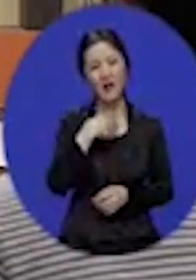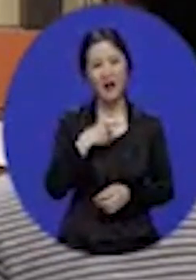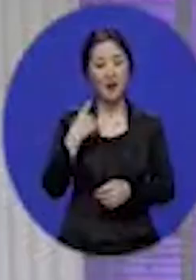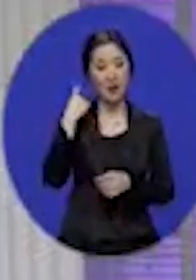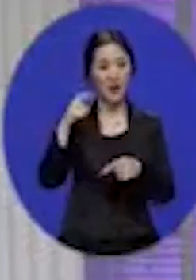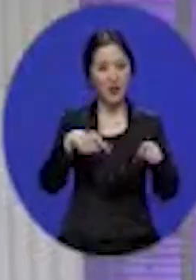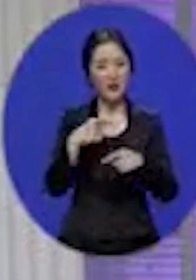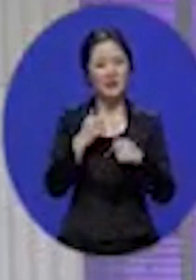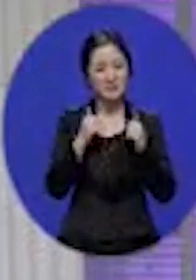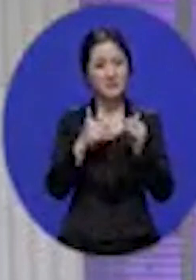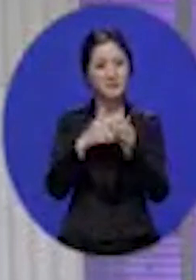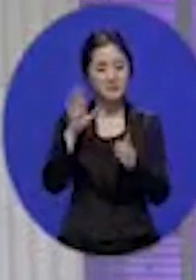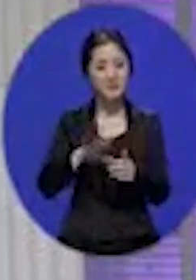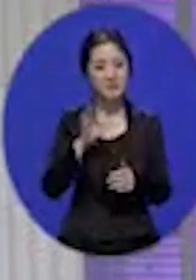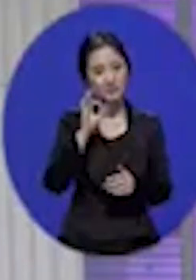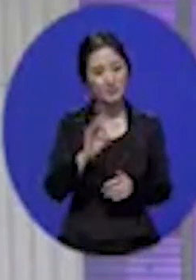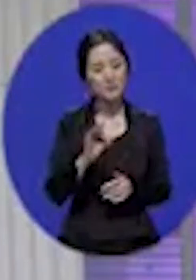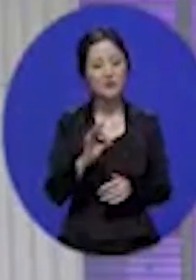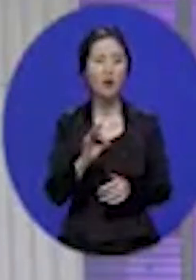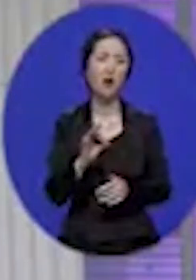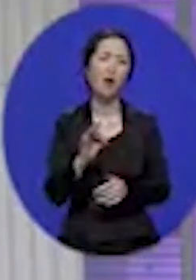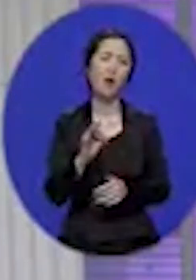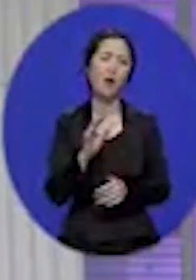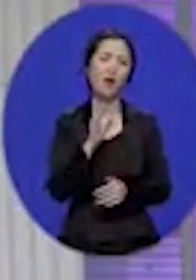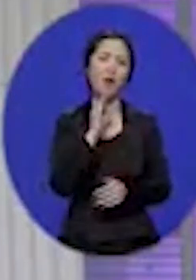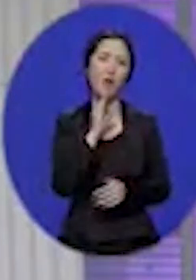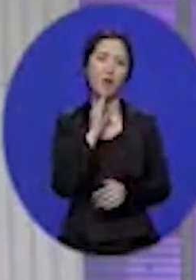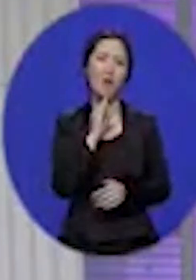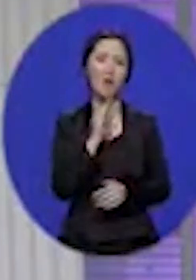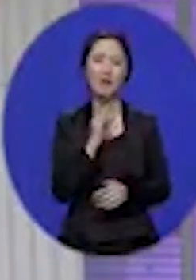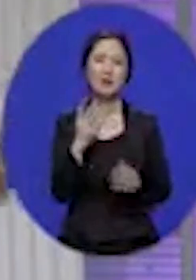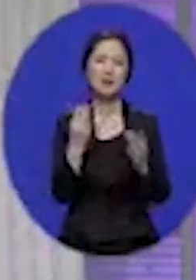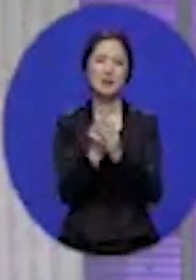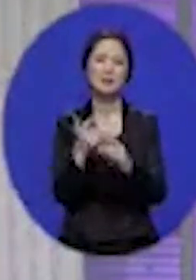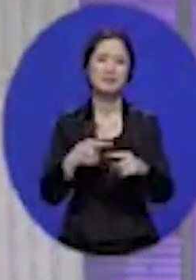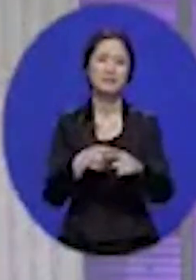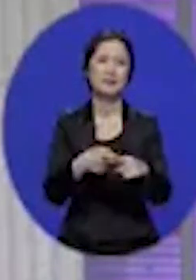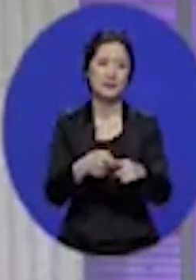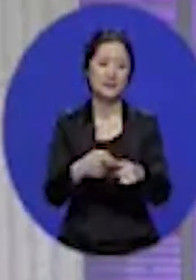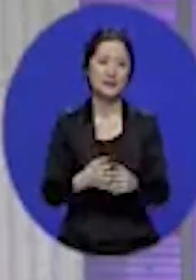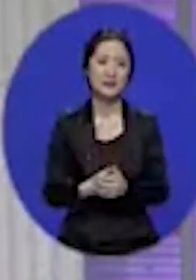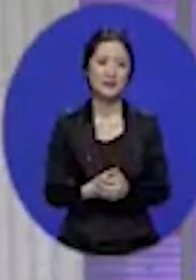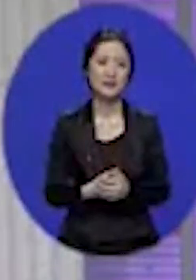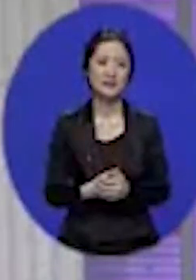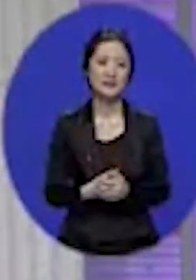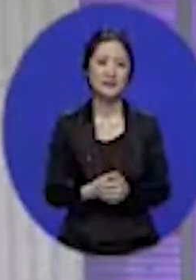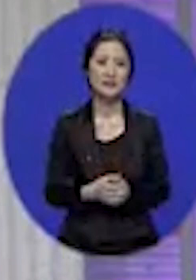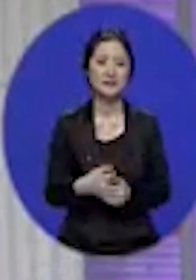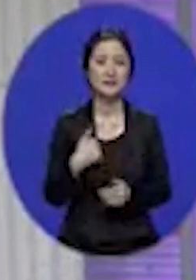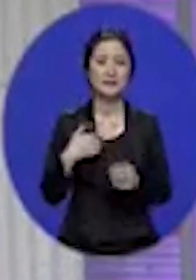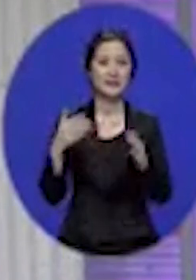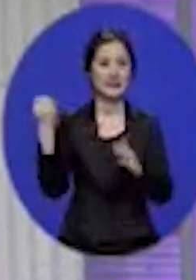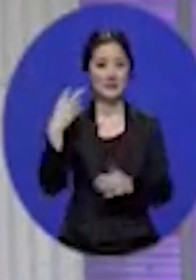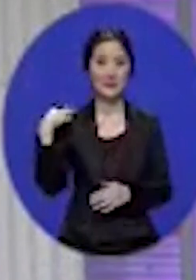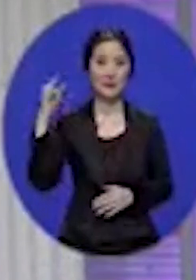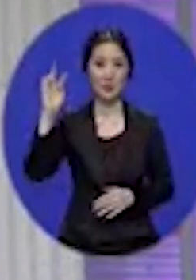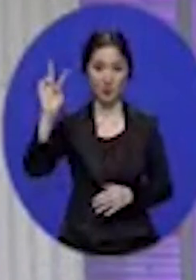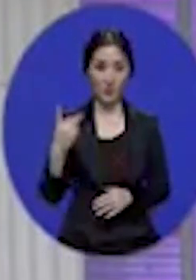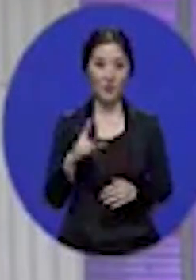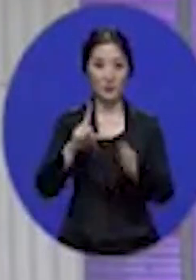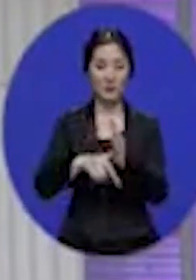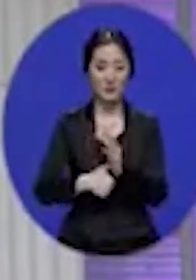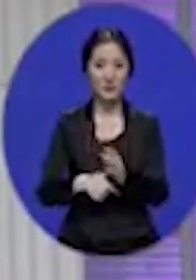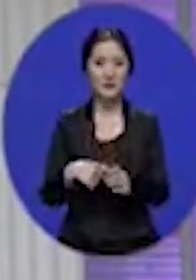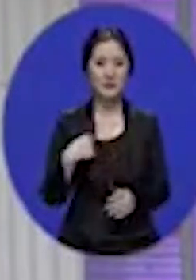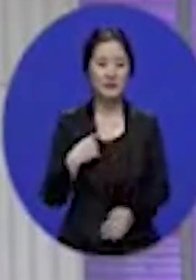녹음을 제가 할 수밖에 없었던 거죠. 서울역까지 기차를 타고 오면서 제가 이어폰으로 제 이제 중계를 생전 처음으로 진짜